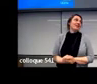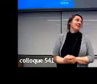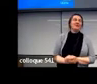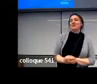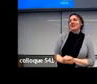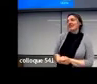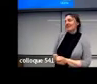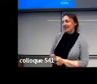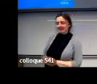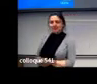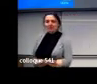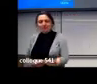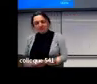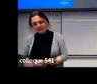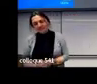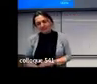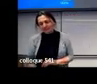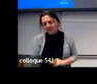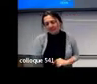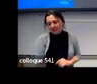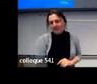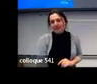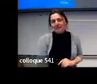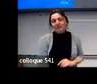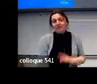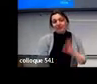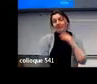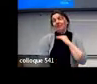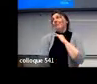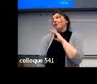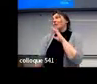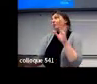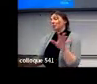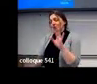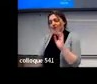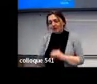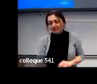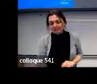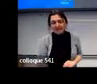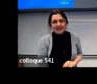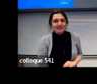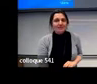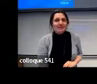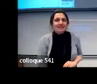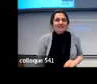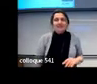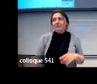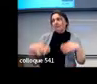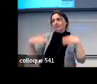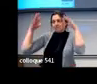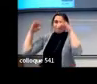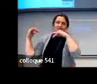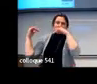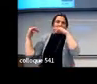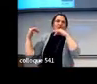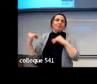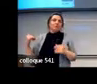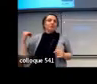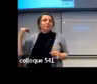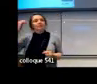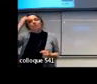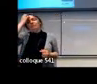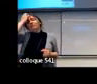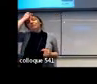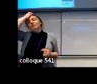mais je veux reconnaître que j'ai travaillé avec elle sur ce dossier-là. C'est vraiment un retour d'expérience, là, Edith, donc, avec le